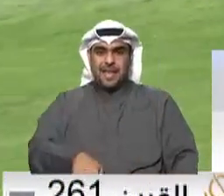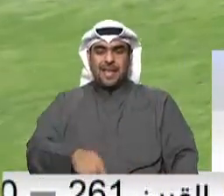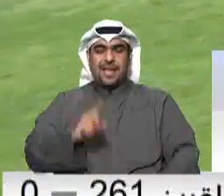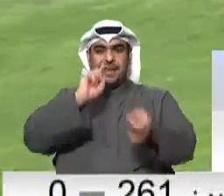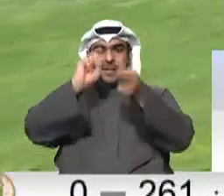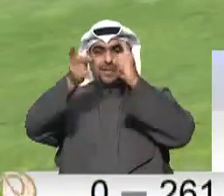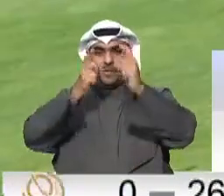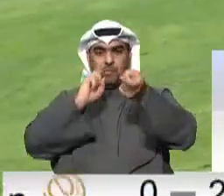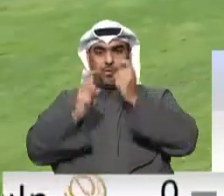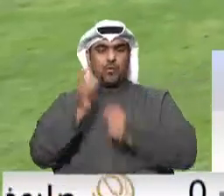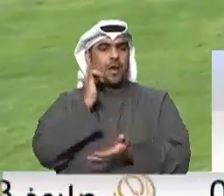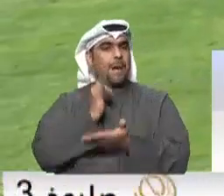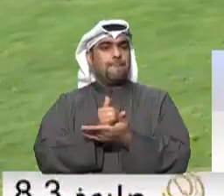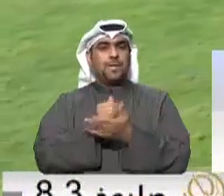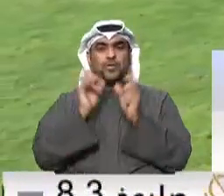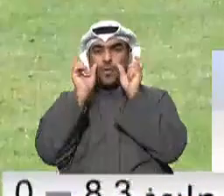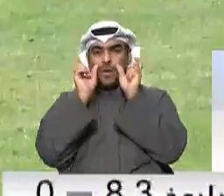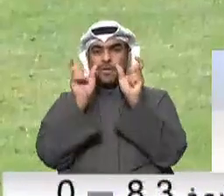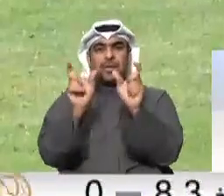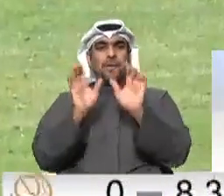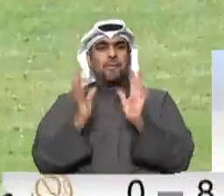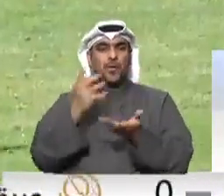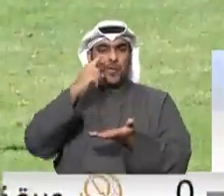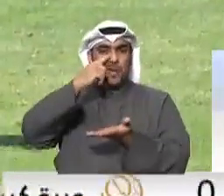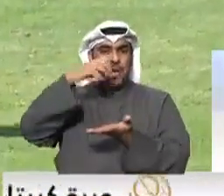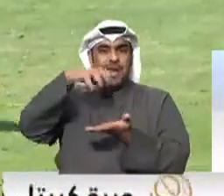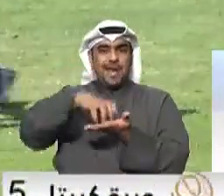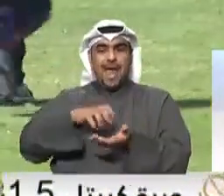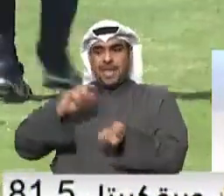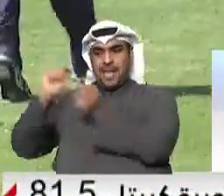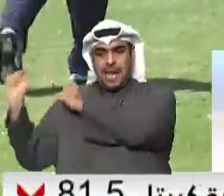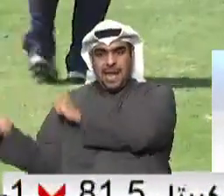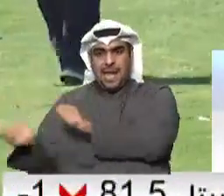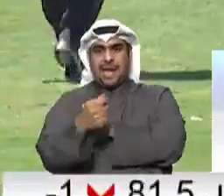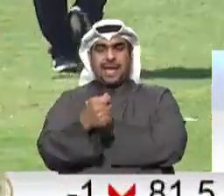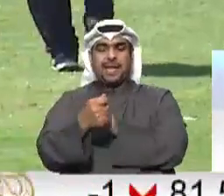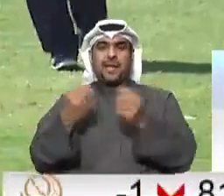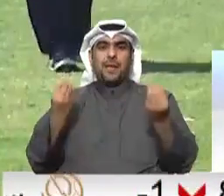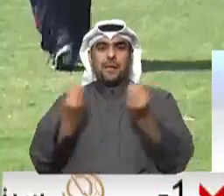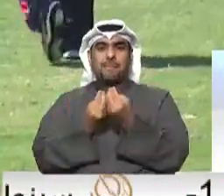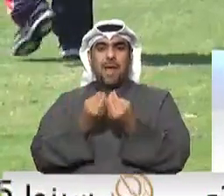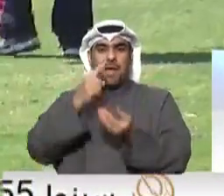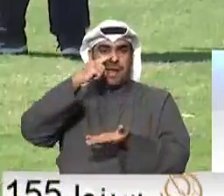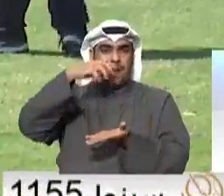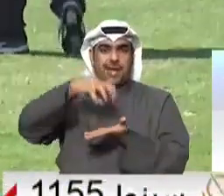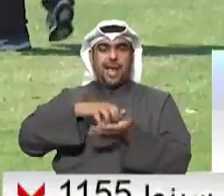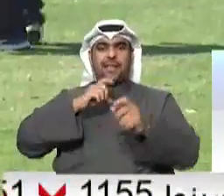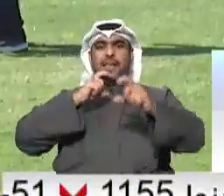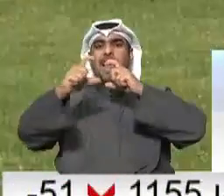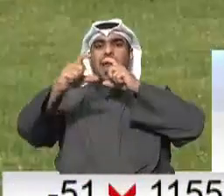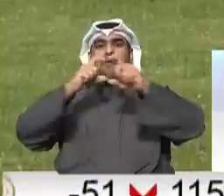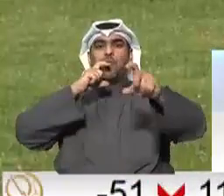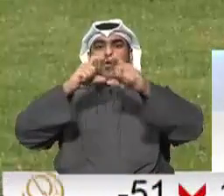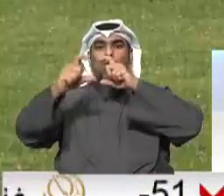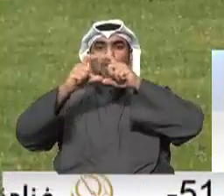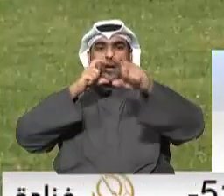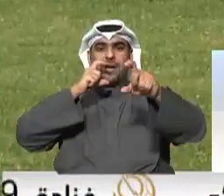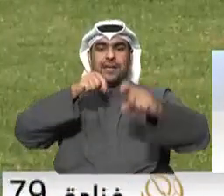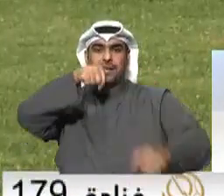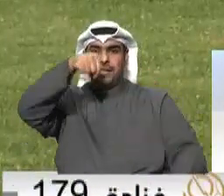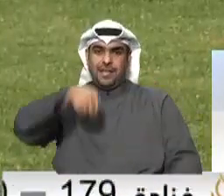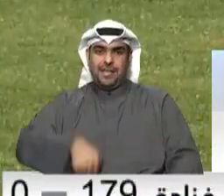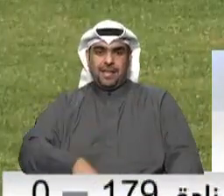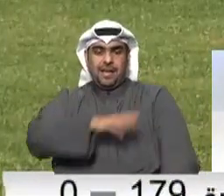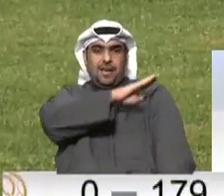وبتنظيم رائع ومميز من نادي المصارف والذي نقل هذه الرياضه لموظفي البنوك في دوري